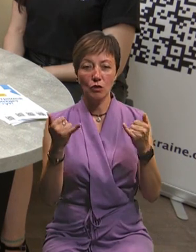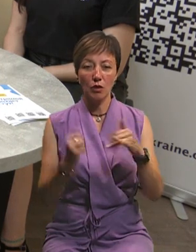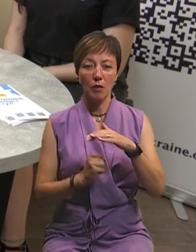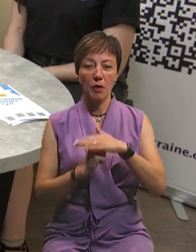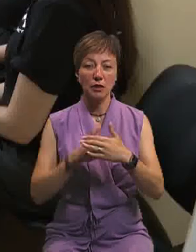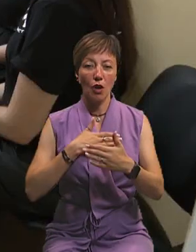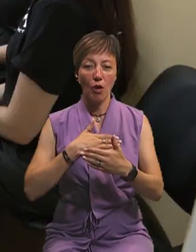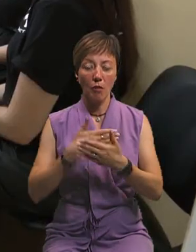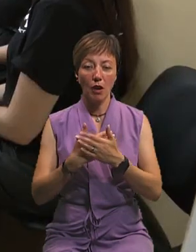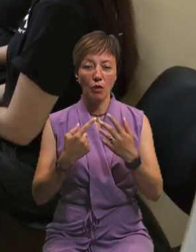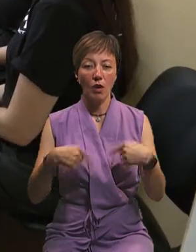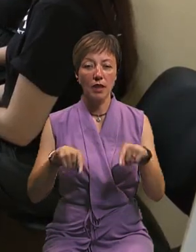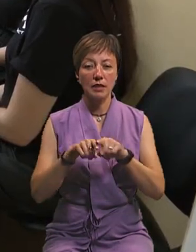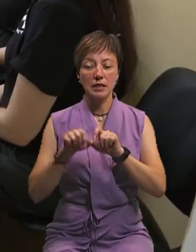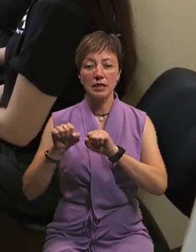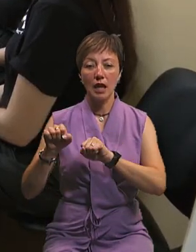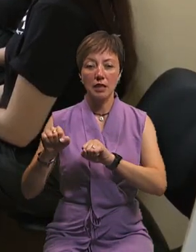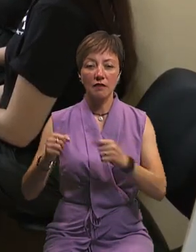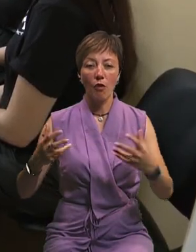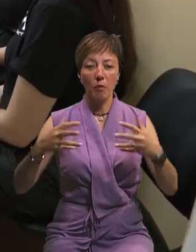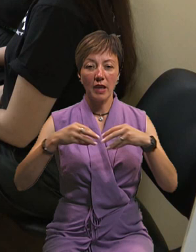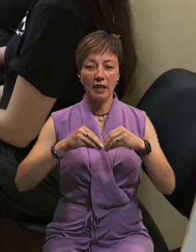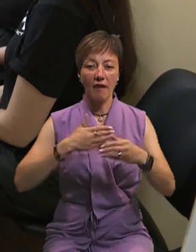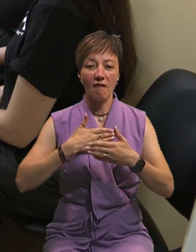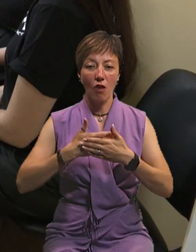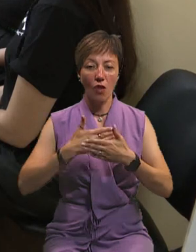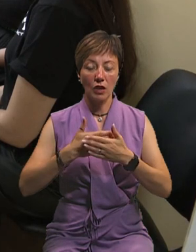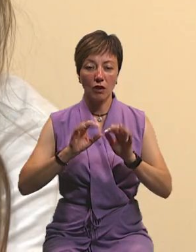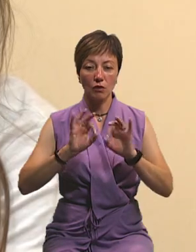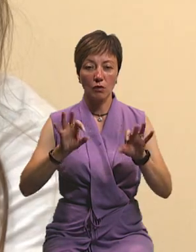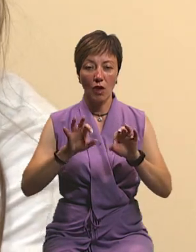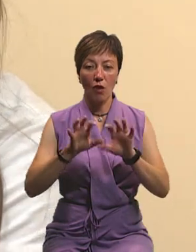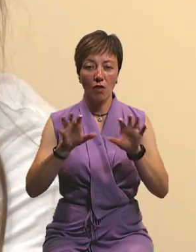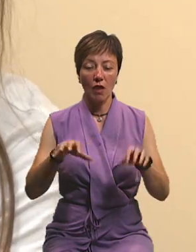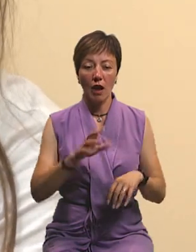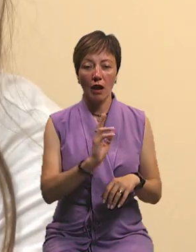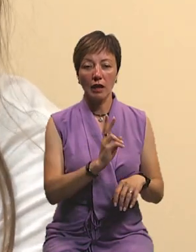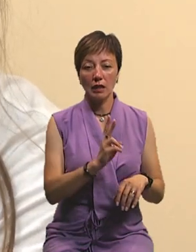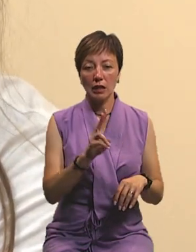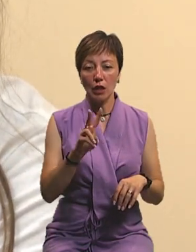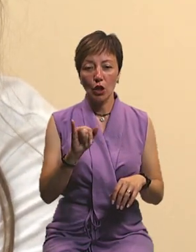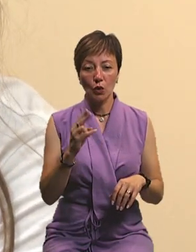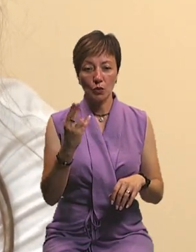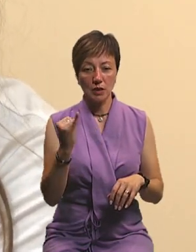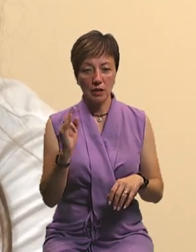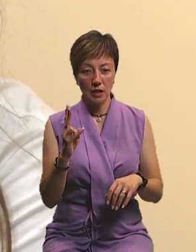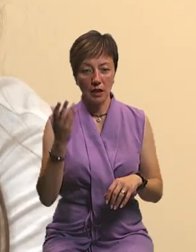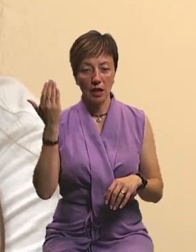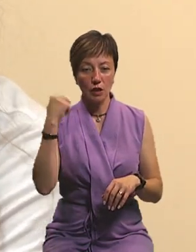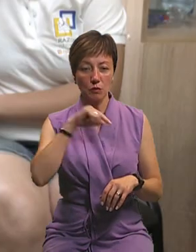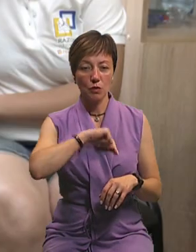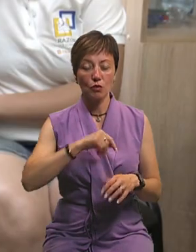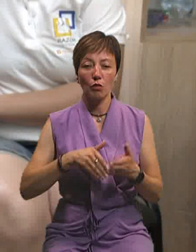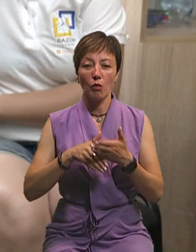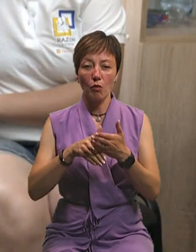громадської організації захист об'єднання волонтерів про це суспільному розповіла її голова Катерина Луцик за її словами раніше психологічну